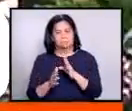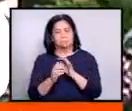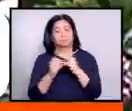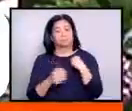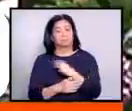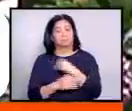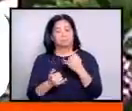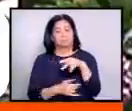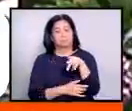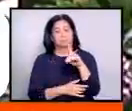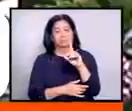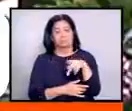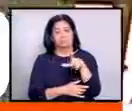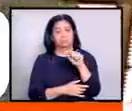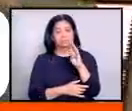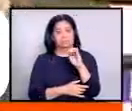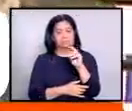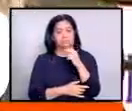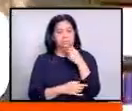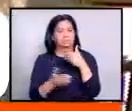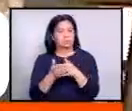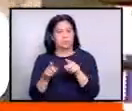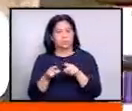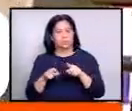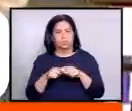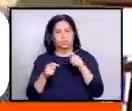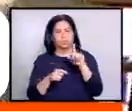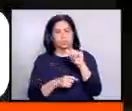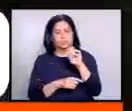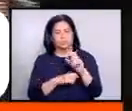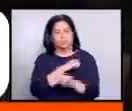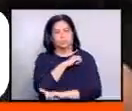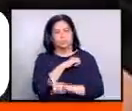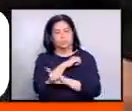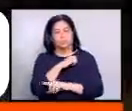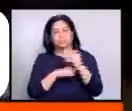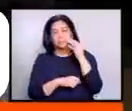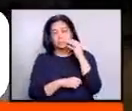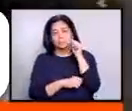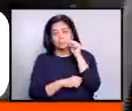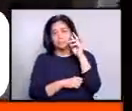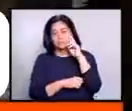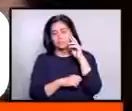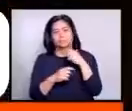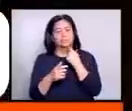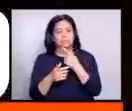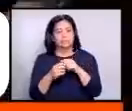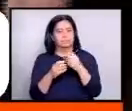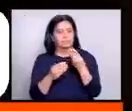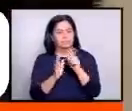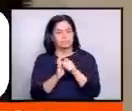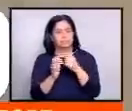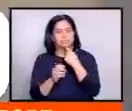miyembro siya ngayon ng PDP laban, sinasabing malapit din siya kay later Representative-elect Martin Romualdez. Ilang oras matapos